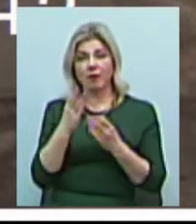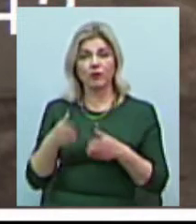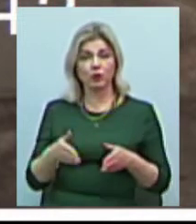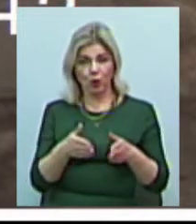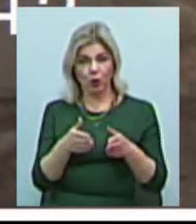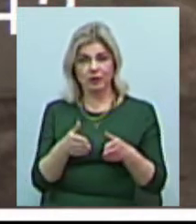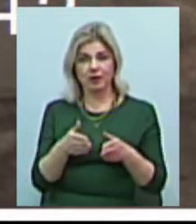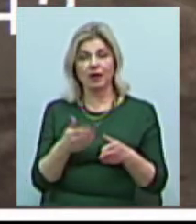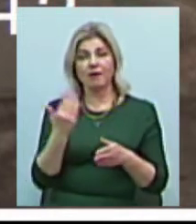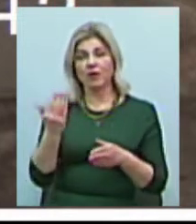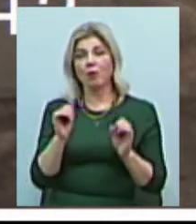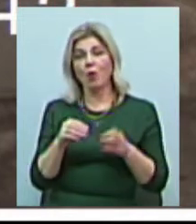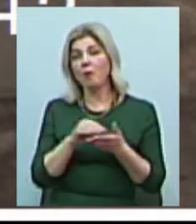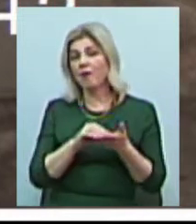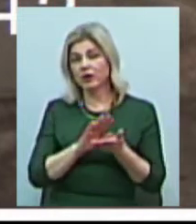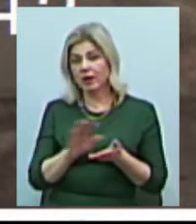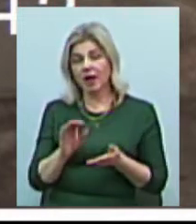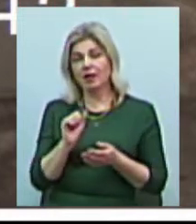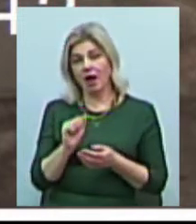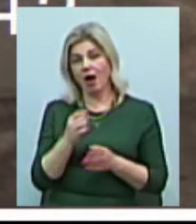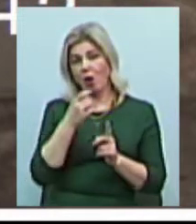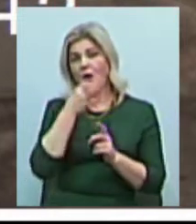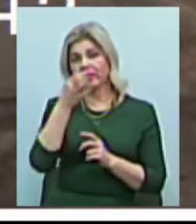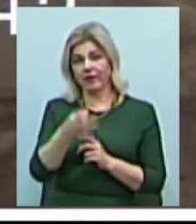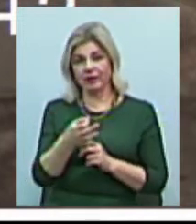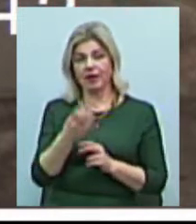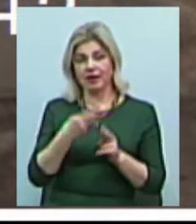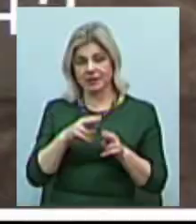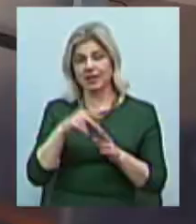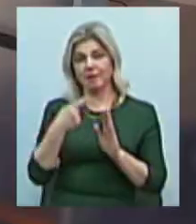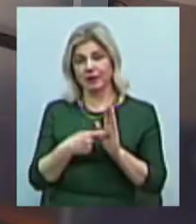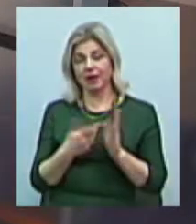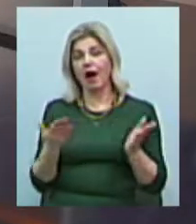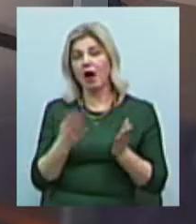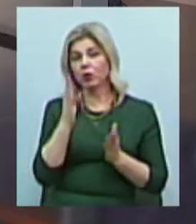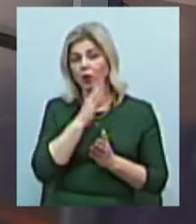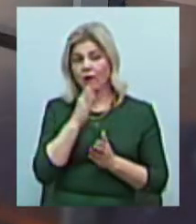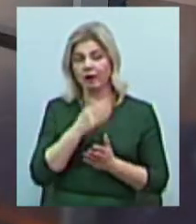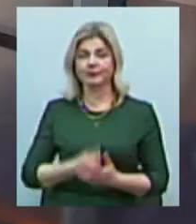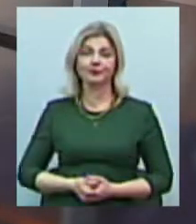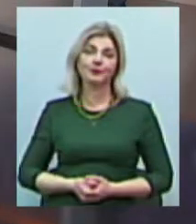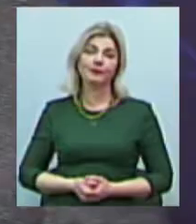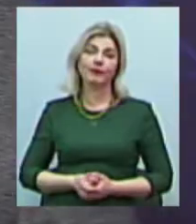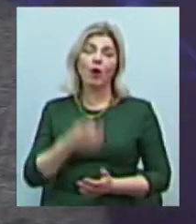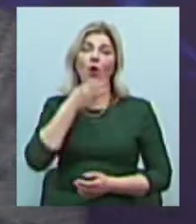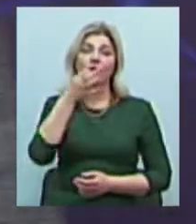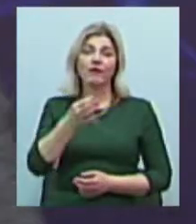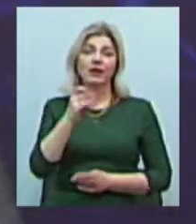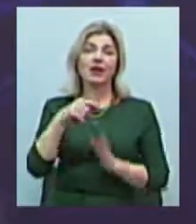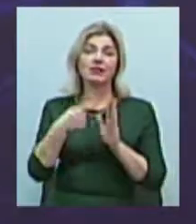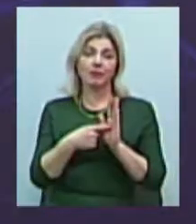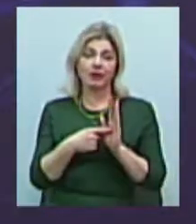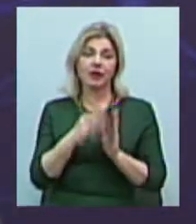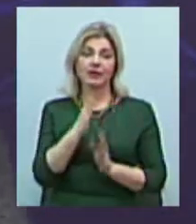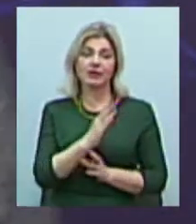тоді можете повторити, а безпосередньо відповідаєте тоді на це запитання. Яка доля? Відповідаю на запитання Владислава